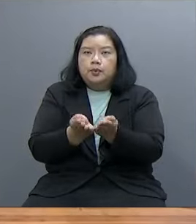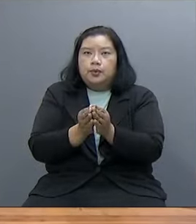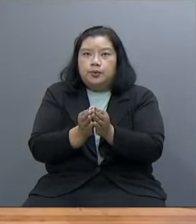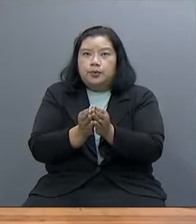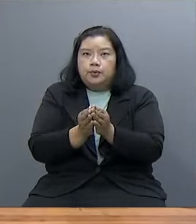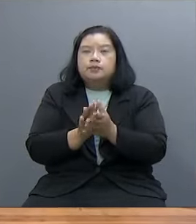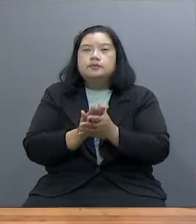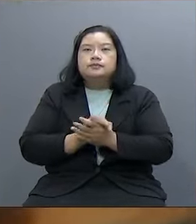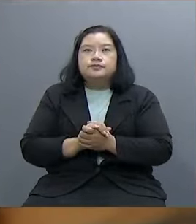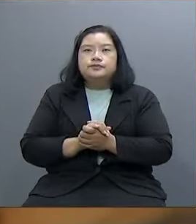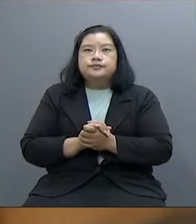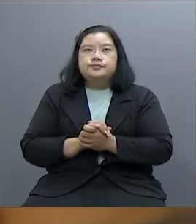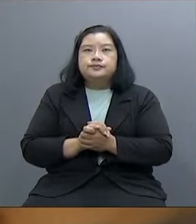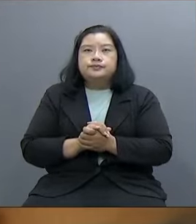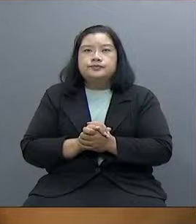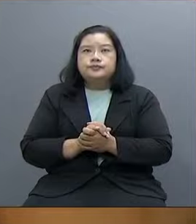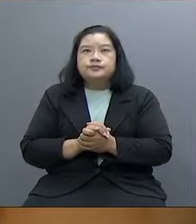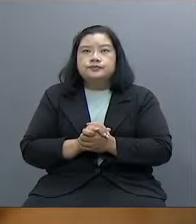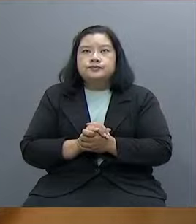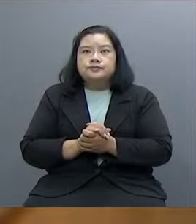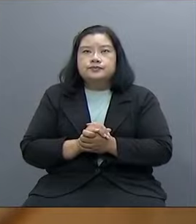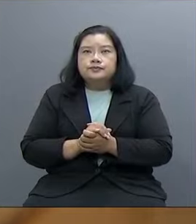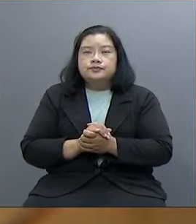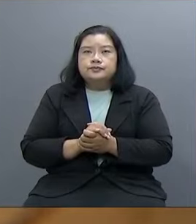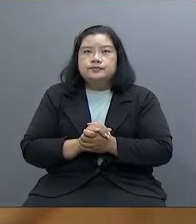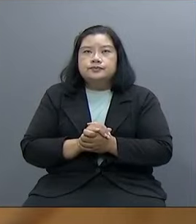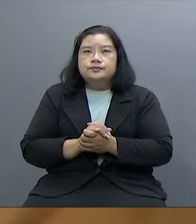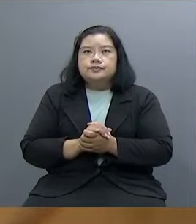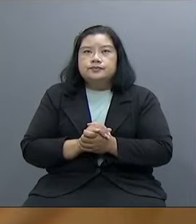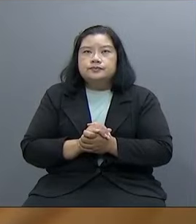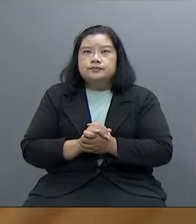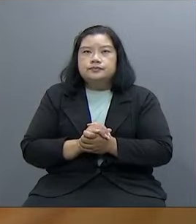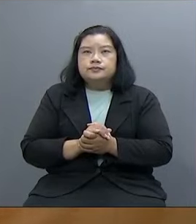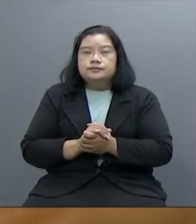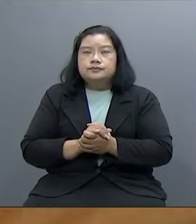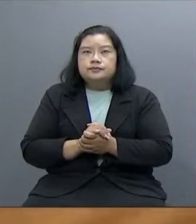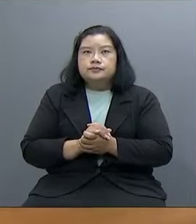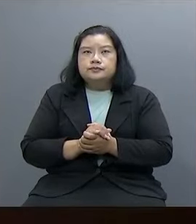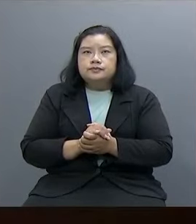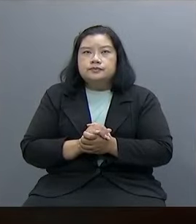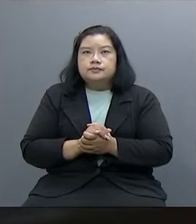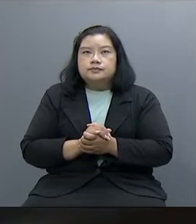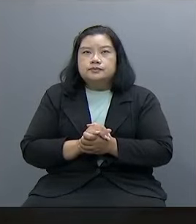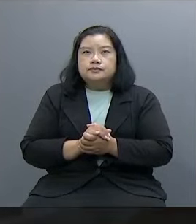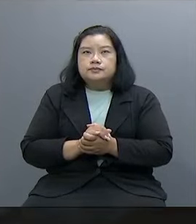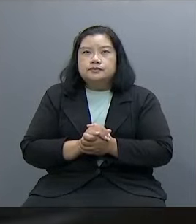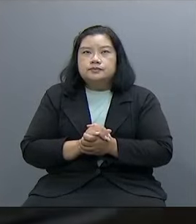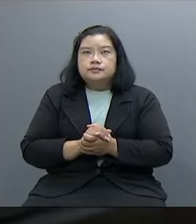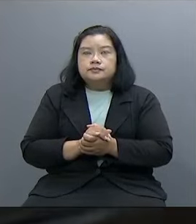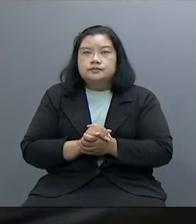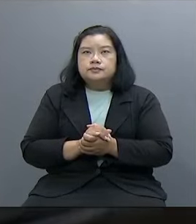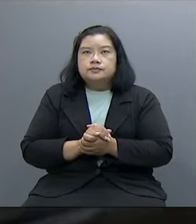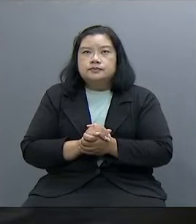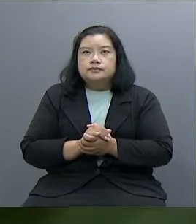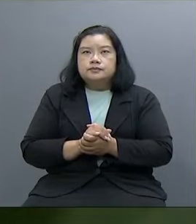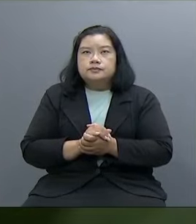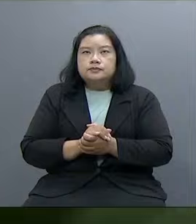ช้อนนะคะช้อนเล็กก็ได้ค่ะใส่ลงไปนี้นะคะตรงกลางค่ะแล้วก็จีบเข้าหากันแบบนี้นะค